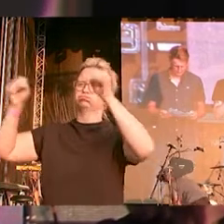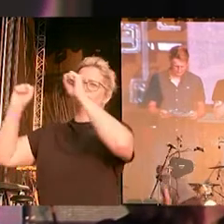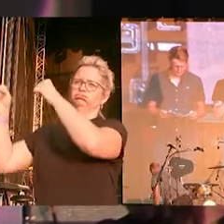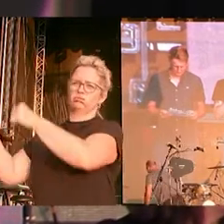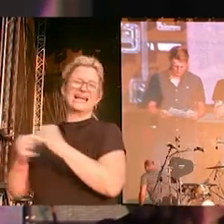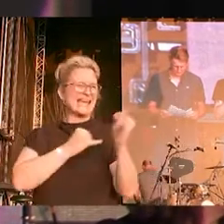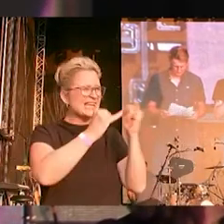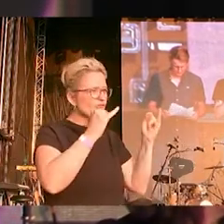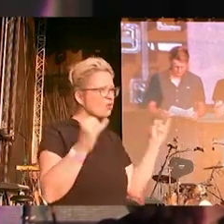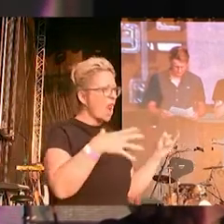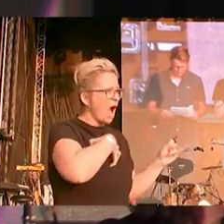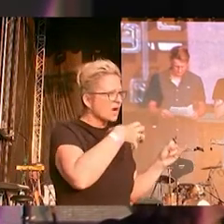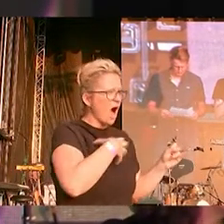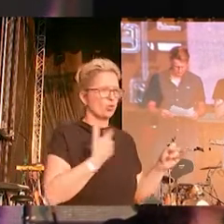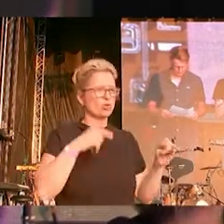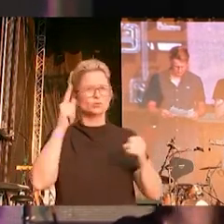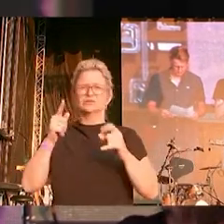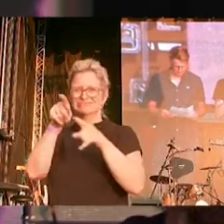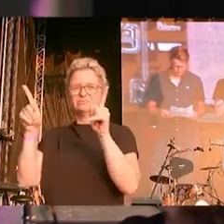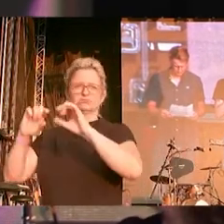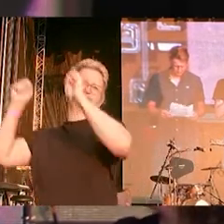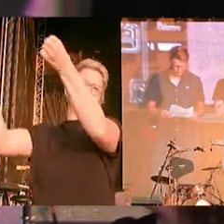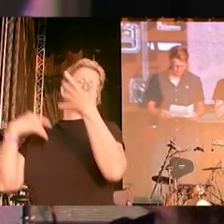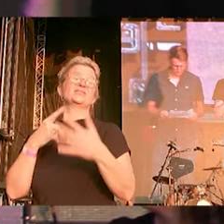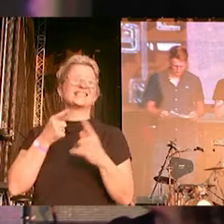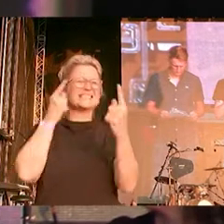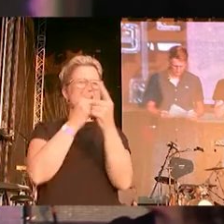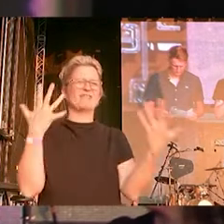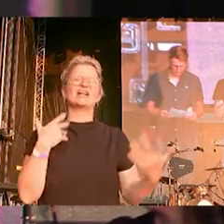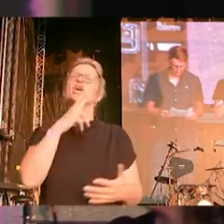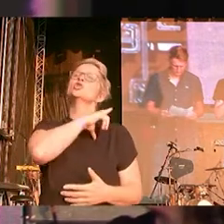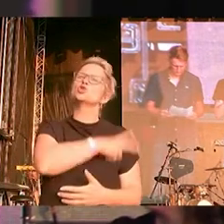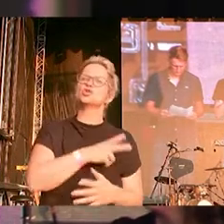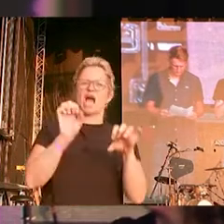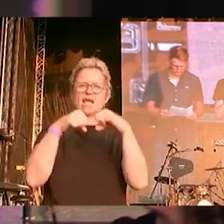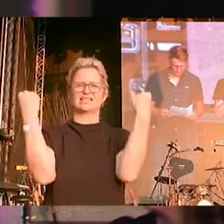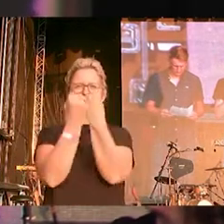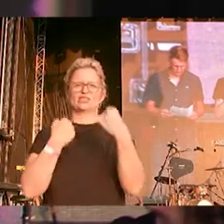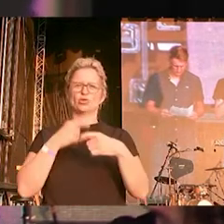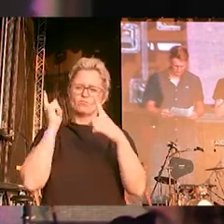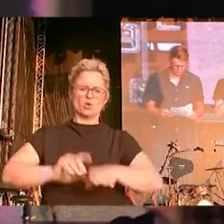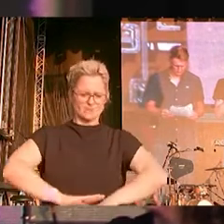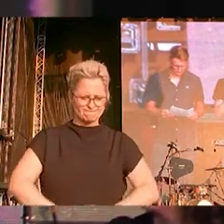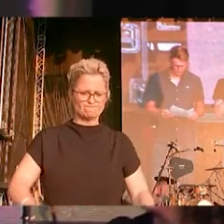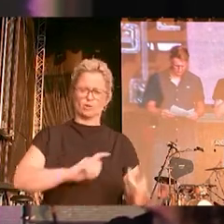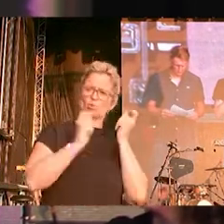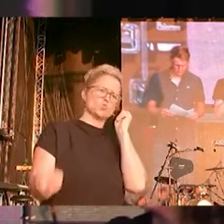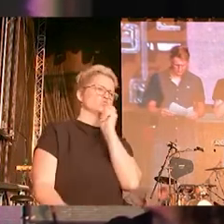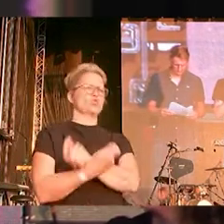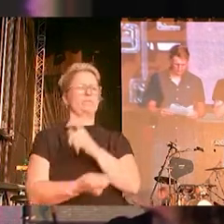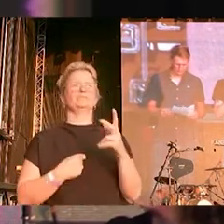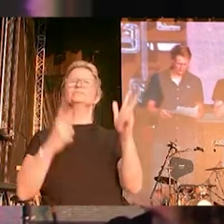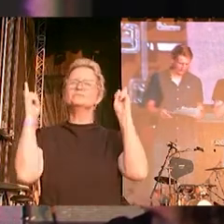von individuellen Erkrankungen. Sie müssen darauf zielen, soziale Verhältnisse grundlegend zu ändern. Wirkliche